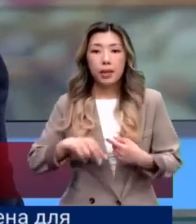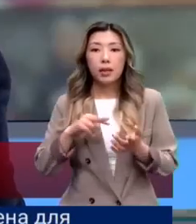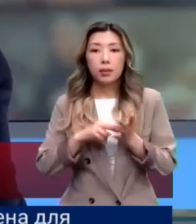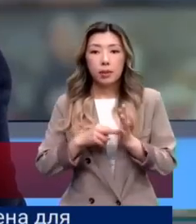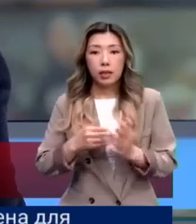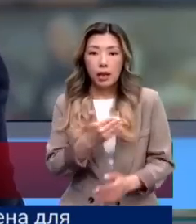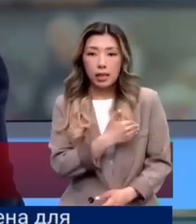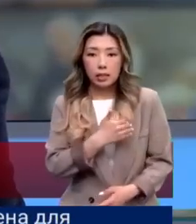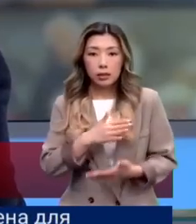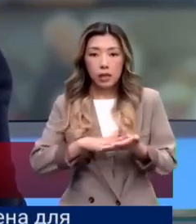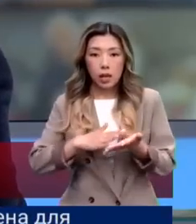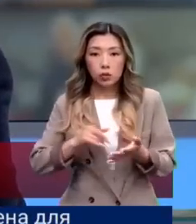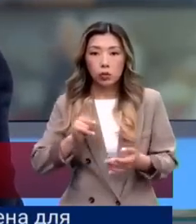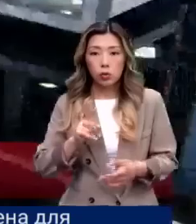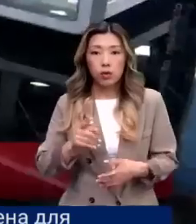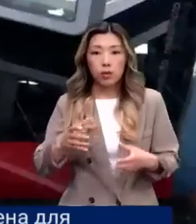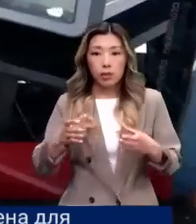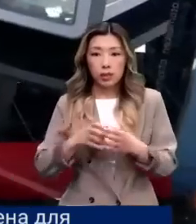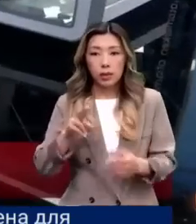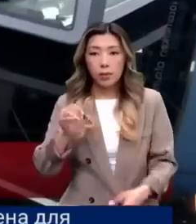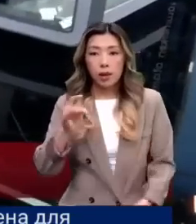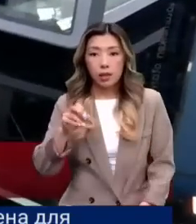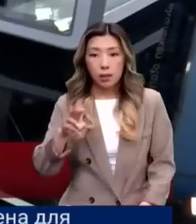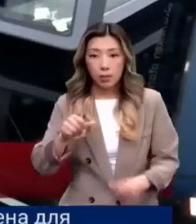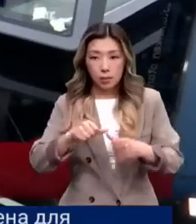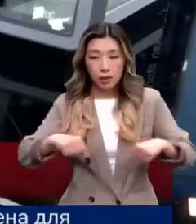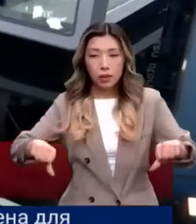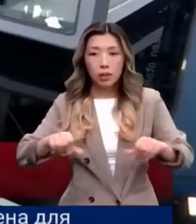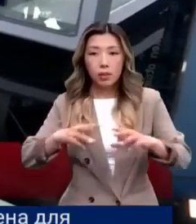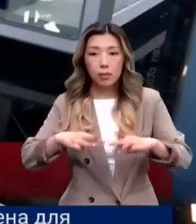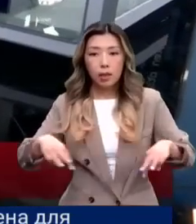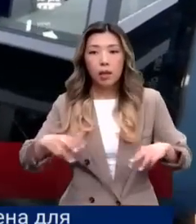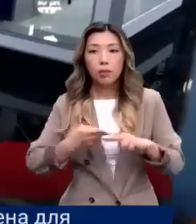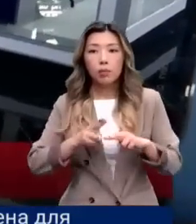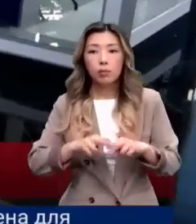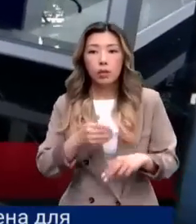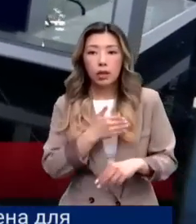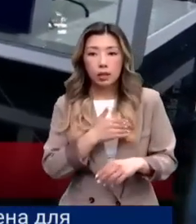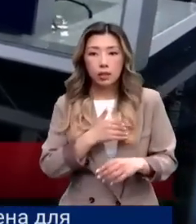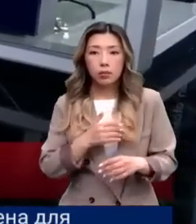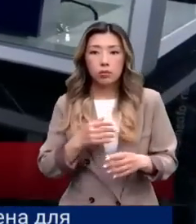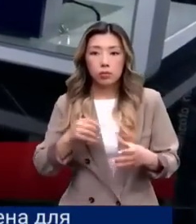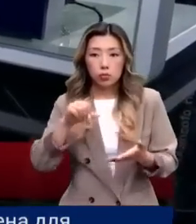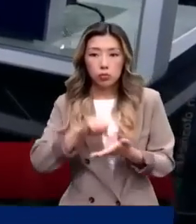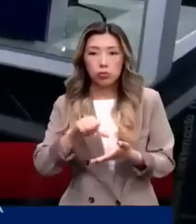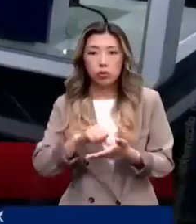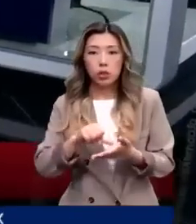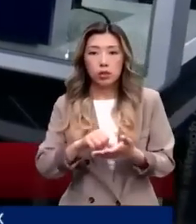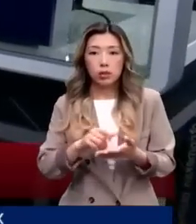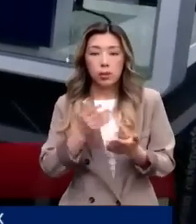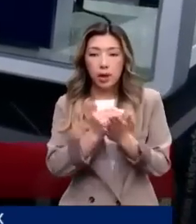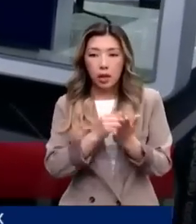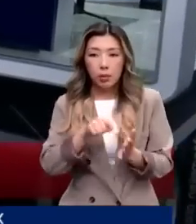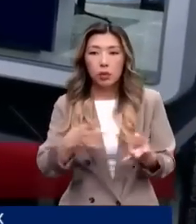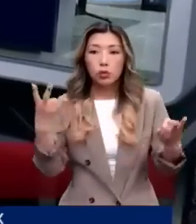оппозиционная партия, на площадке парламента подняли накал страстей вокруг этой программы. Вы же понимаете, это же политтехнологический ход. На самом деле программа